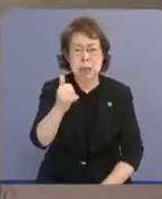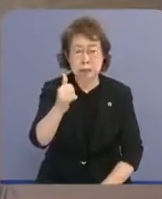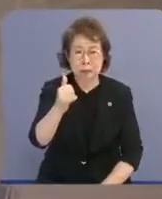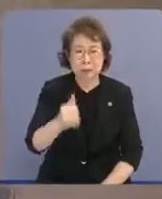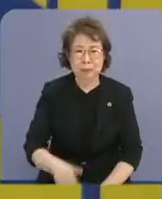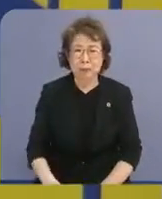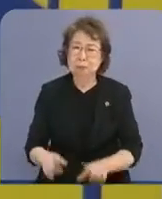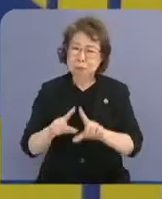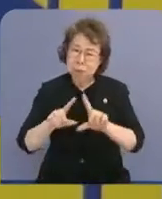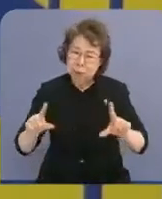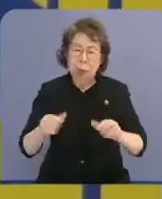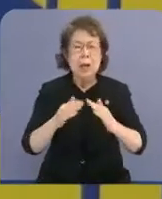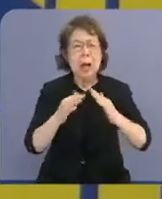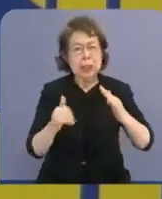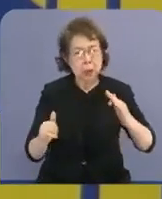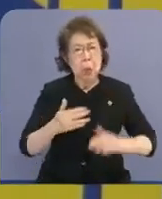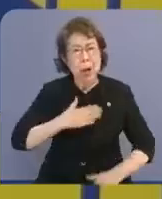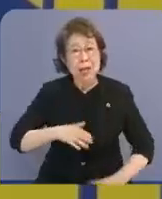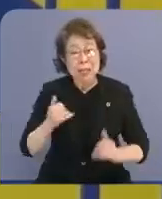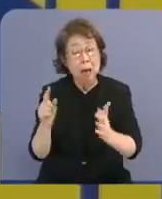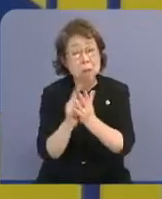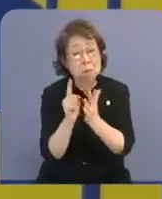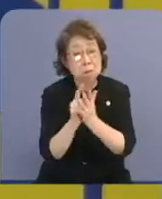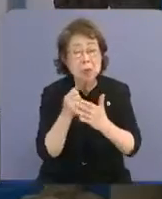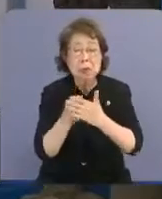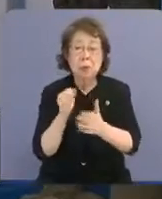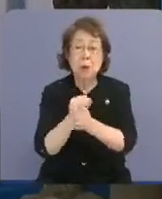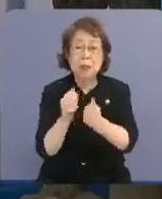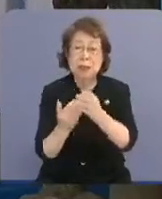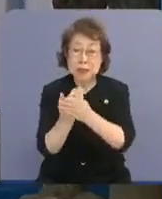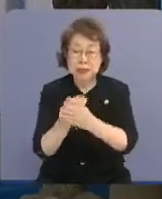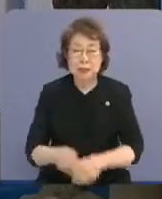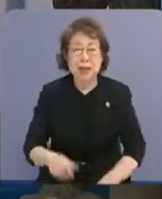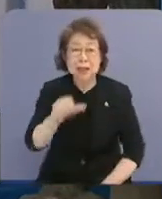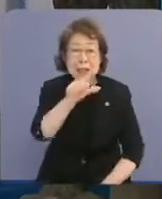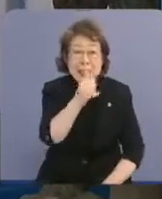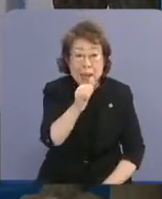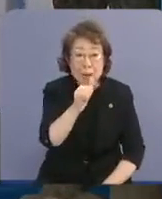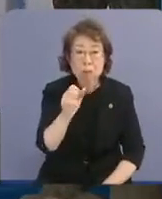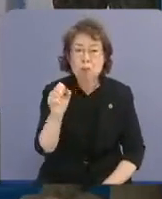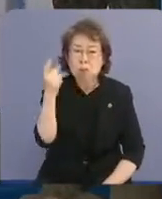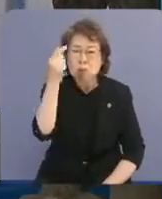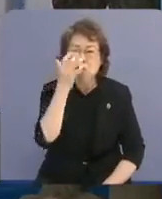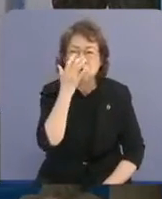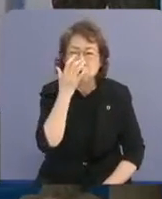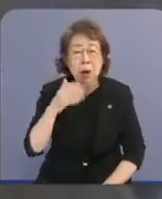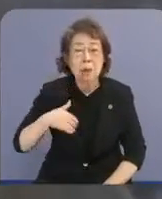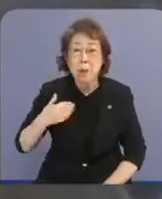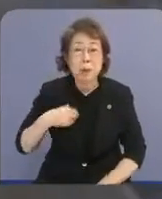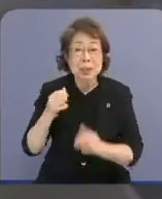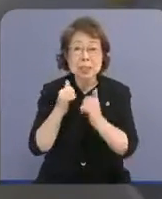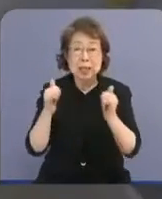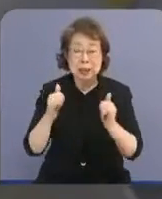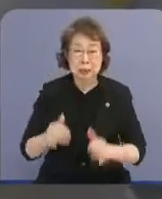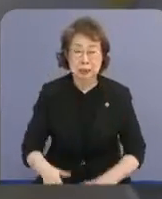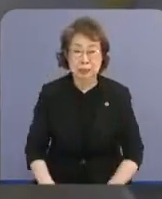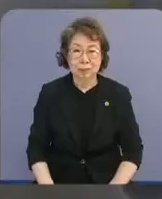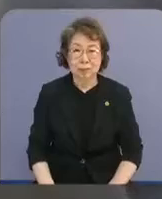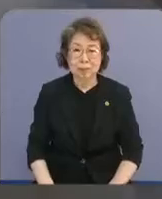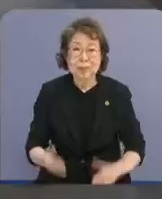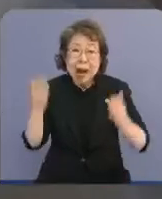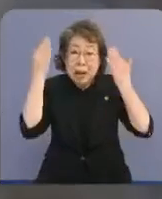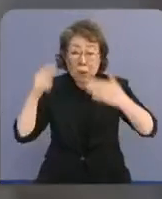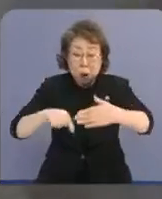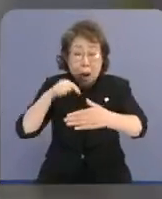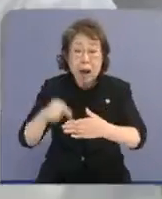대부분은 가족 지인과 접촉으로 확인됐지만 5명은 감염 원인이 확인되지 않았습니다 학교 안에